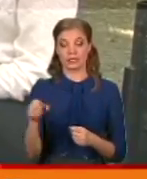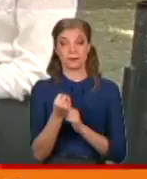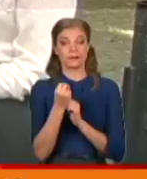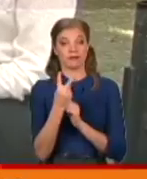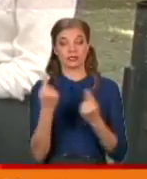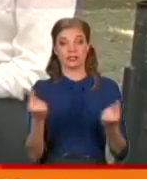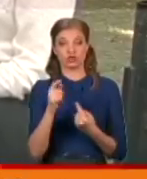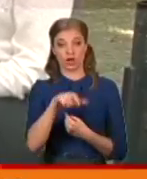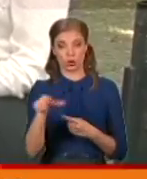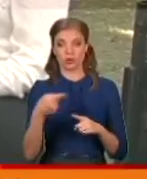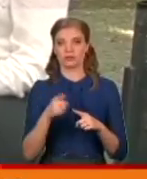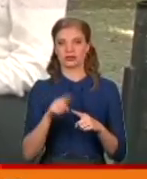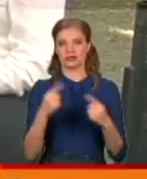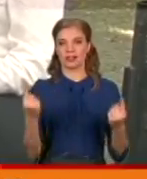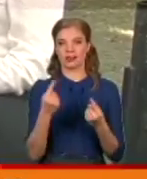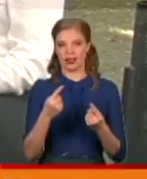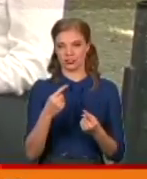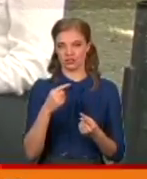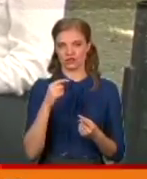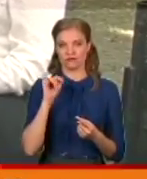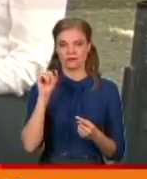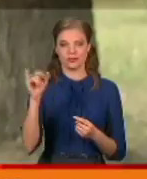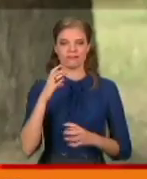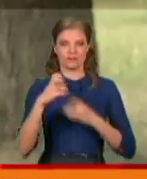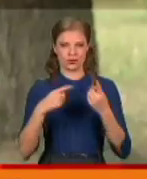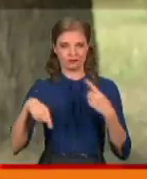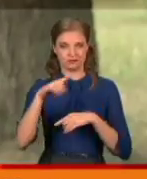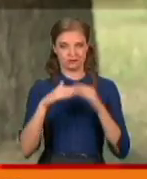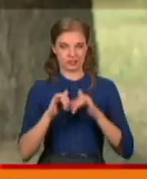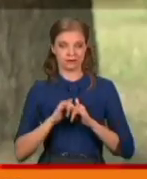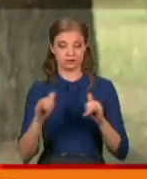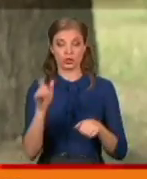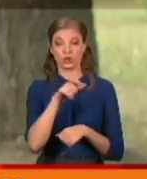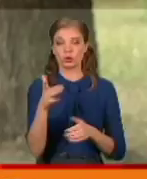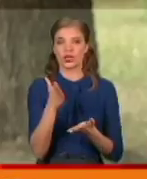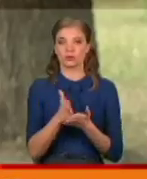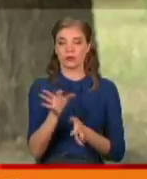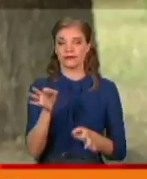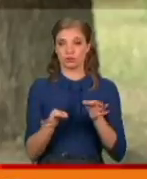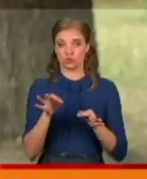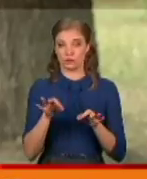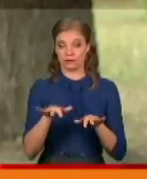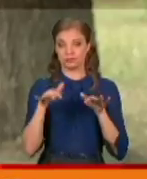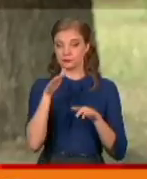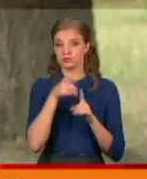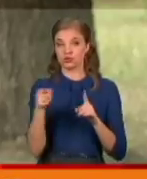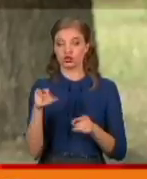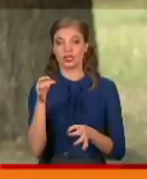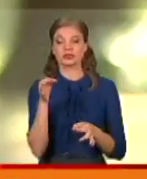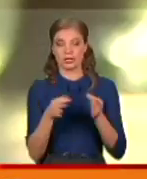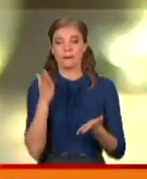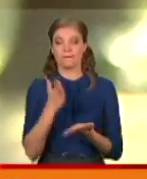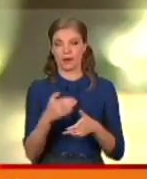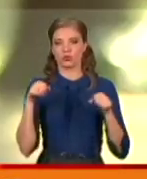12 звичайних громадян – це класична кількість присяжних у світовій практиці. Люди, які перебувають у судовій залі під час засідання і мають